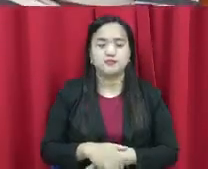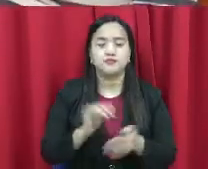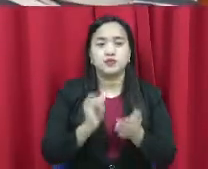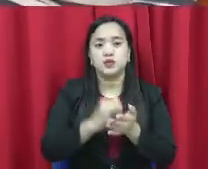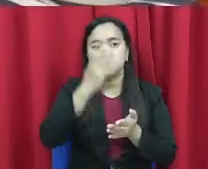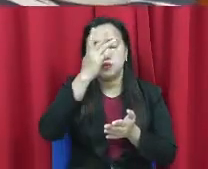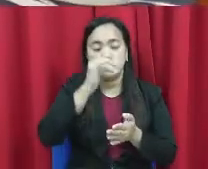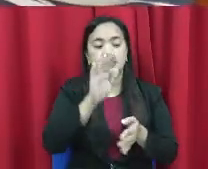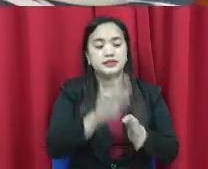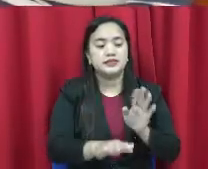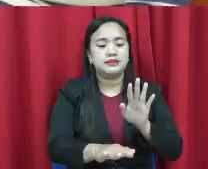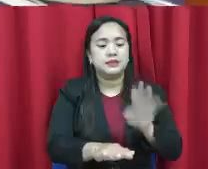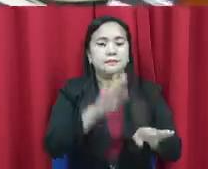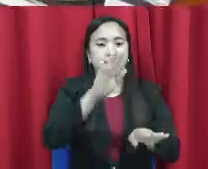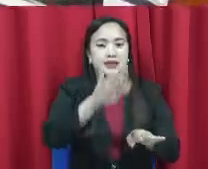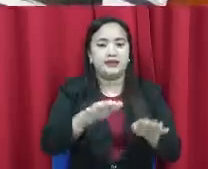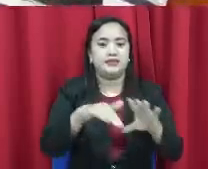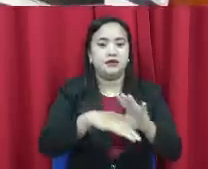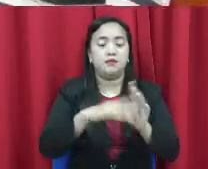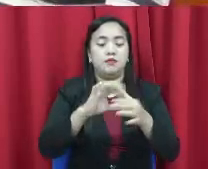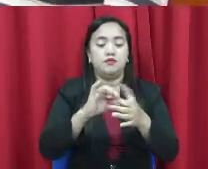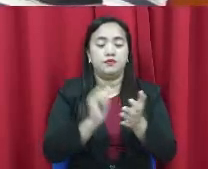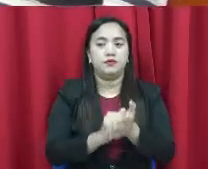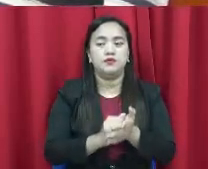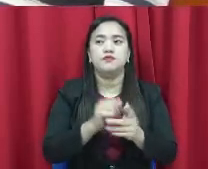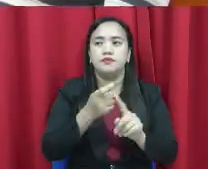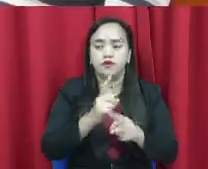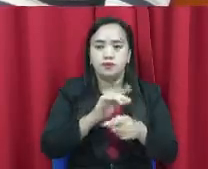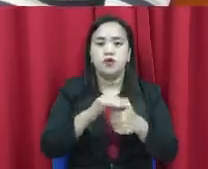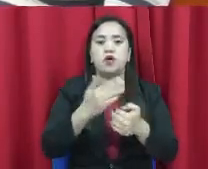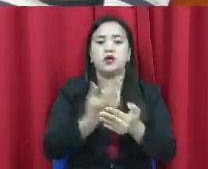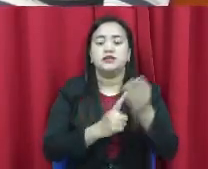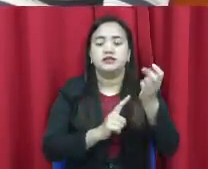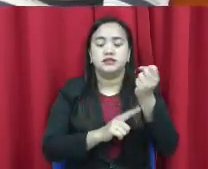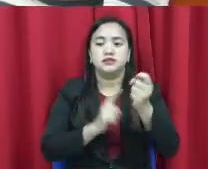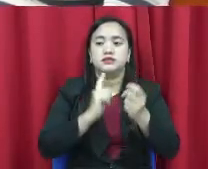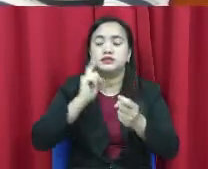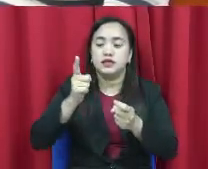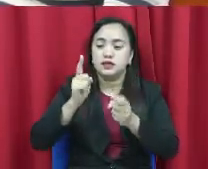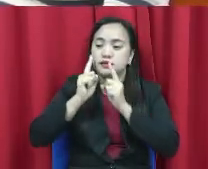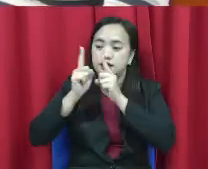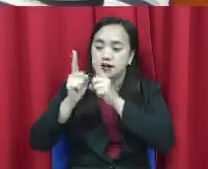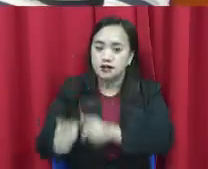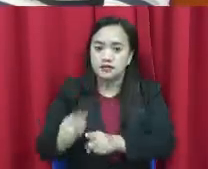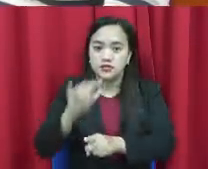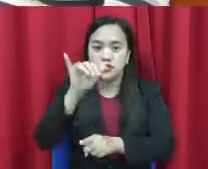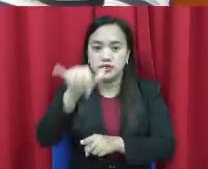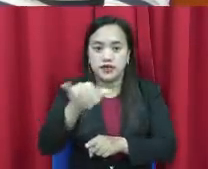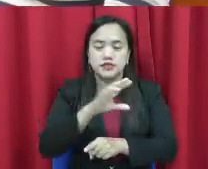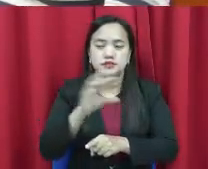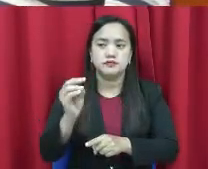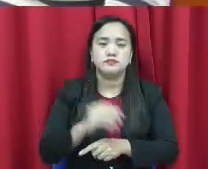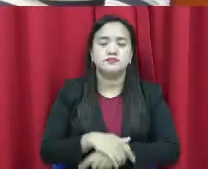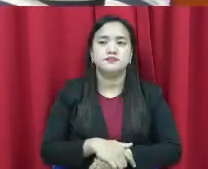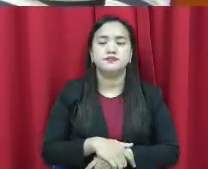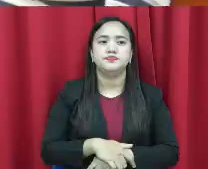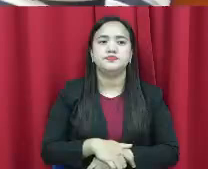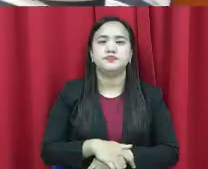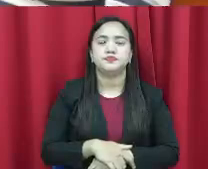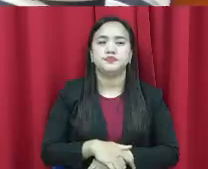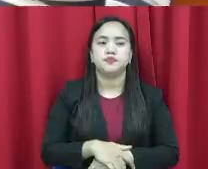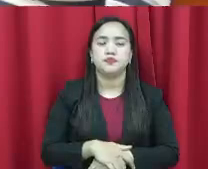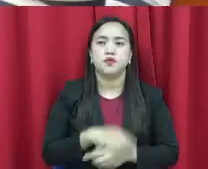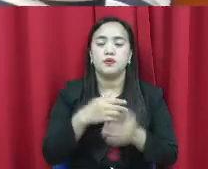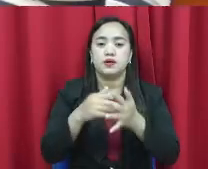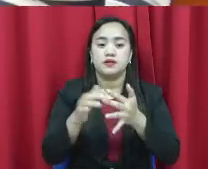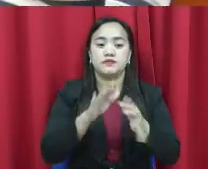step Kasi sabi ko nga mula doon nung sinagot niya ako muli patuloy ko sa kanya ah ah sinasabi kung ano-anong mga